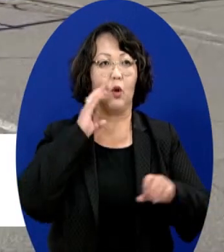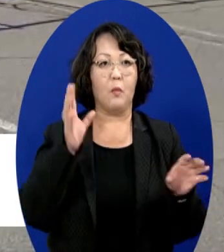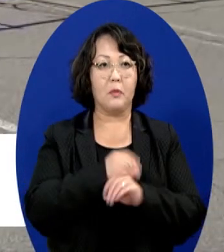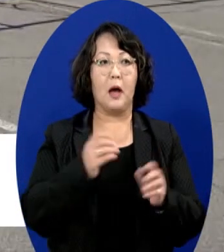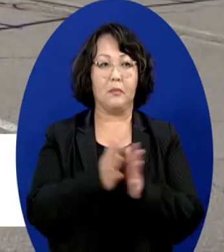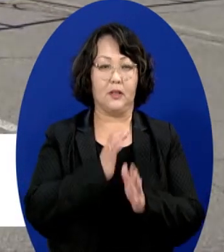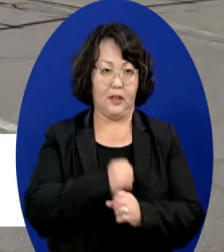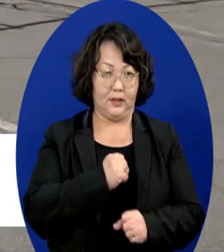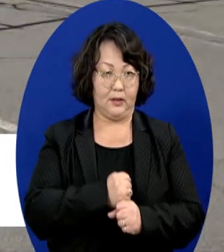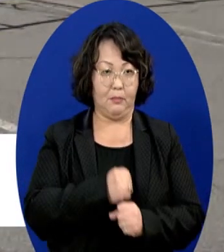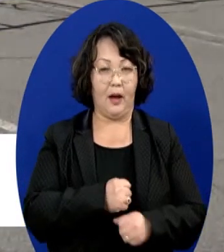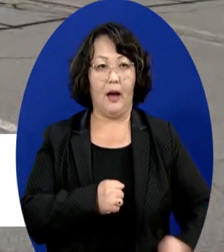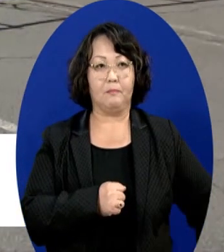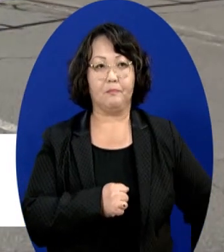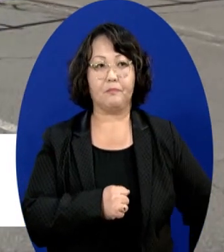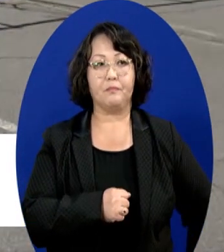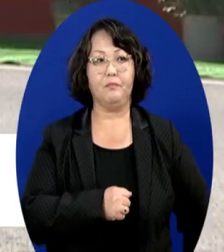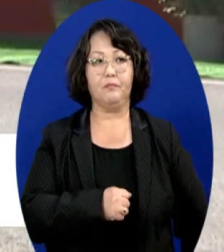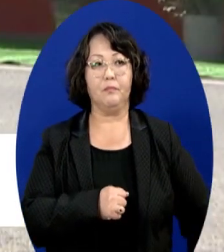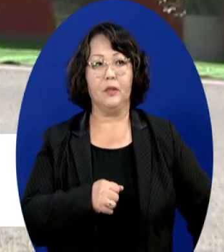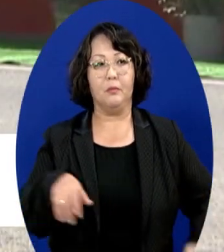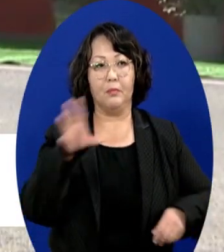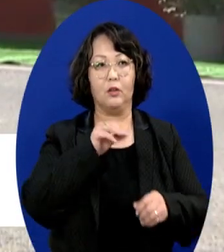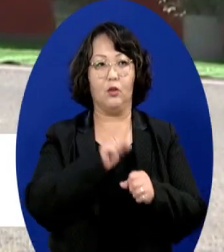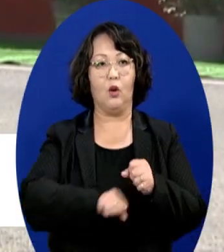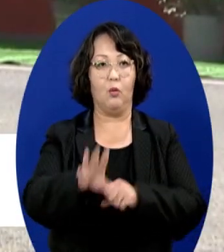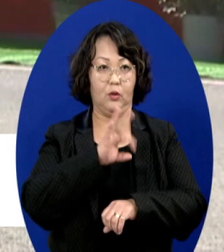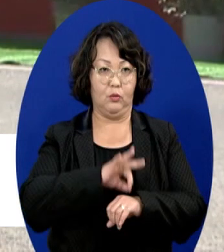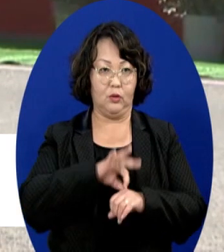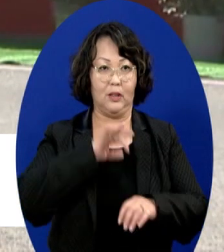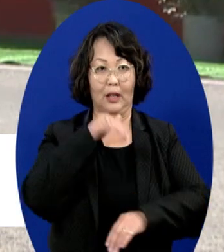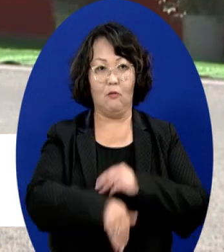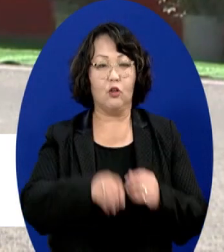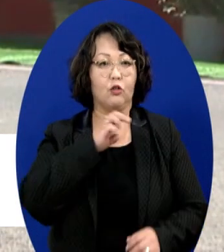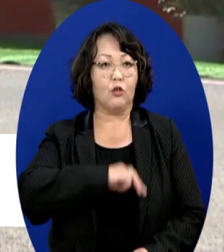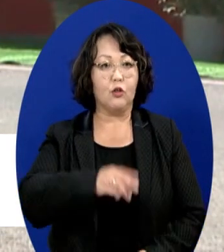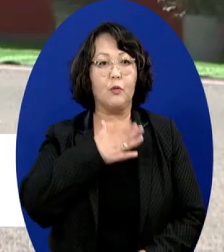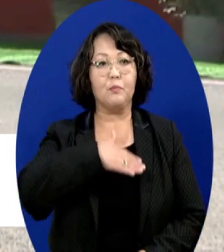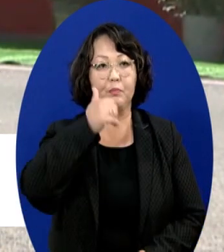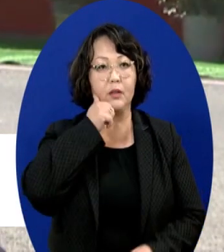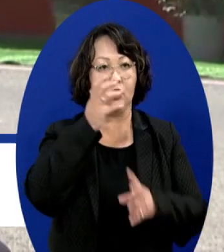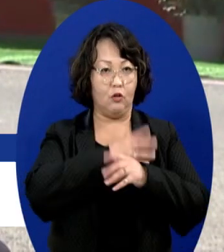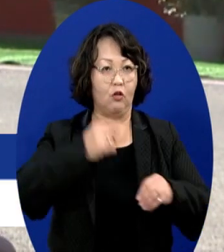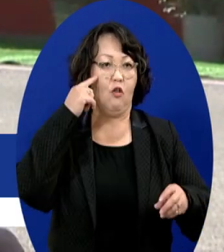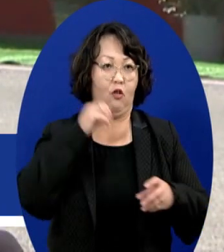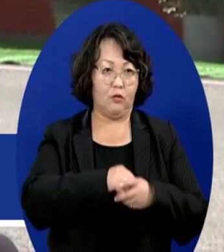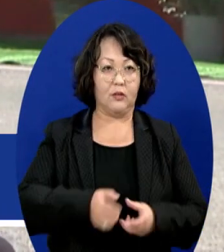Нийт бидний өвчин тэмцэх явцад бибинийг ойл гэж